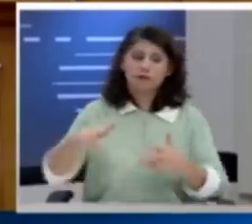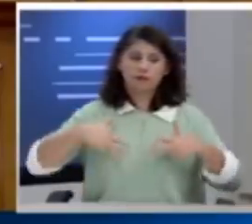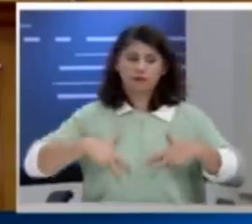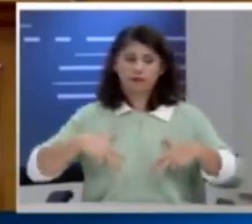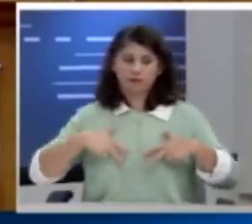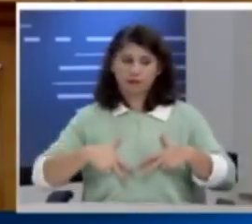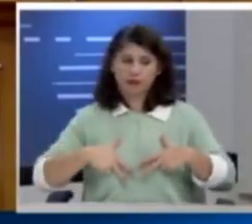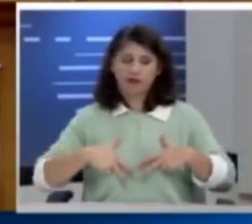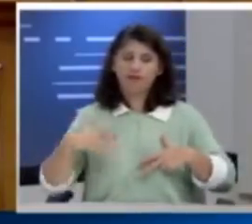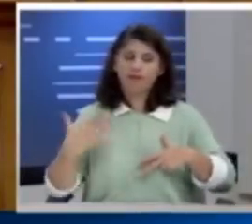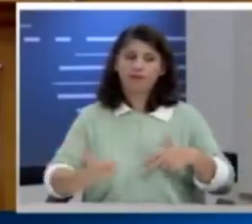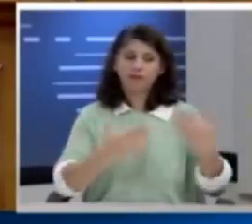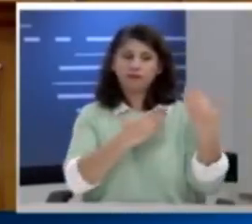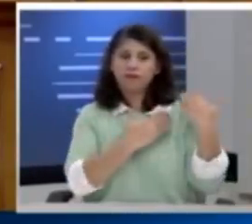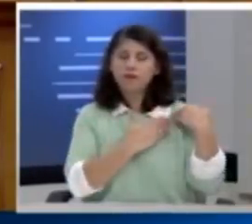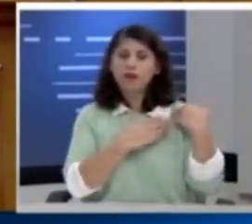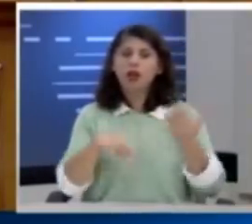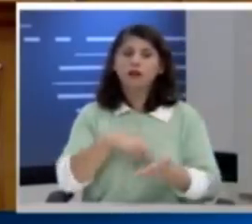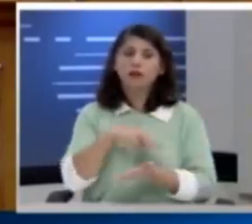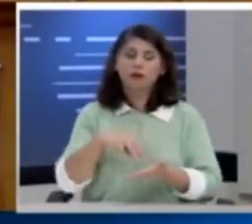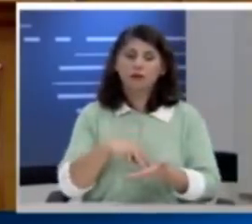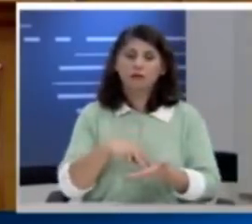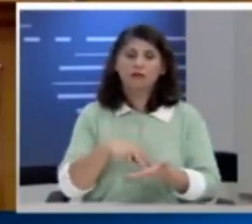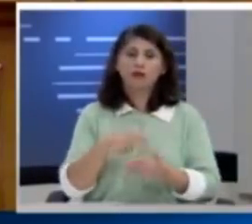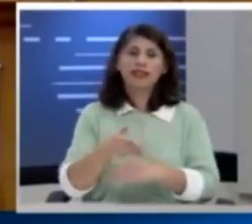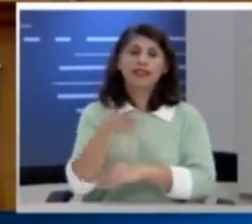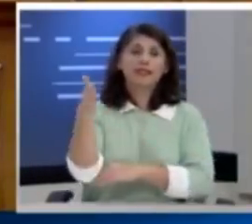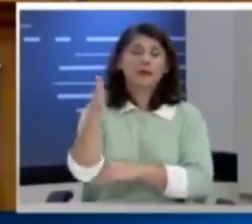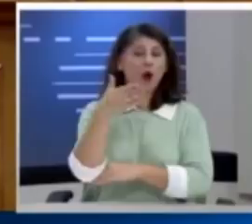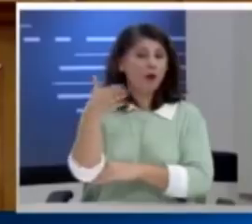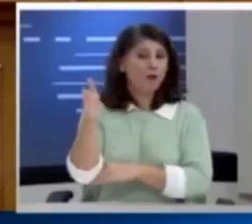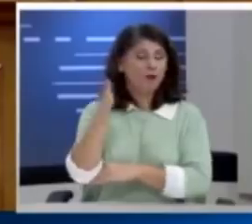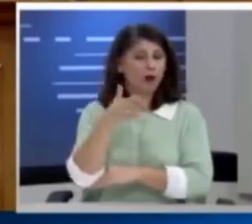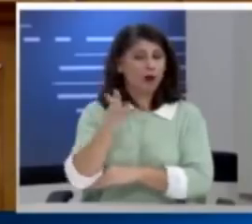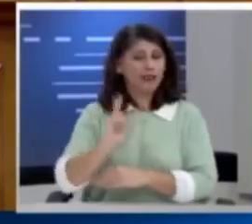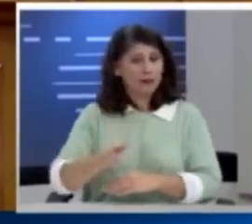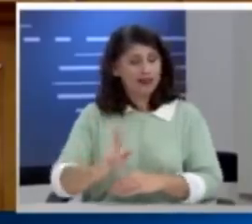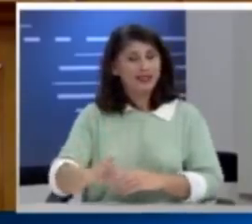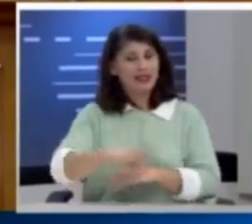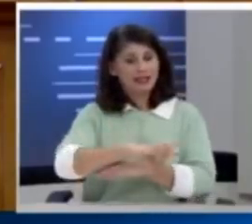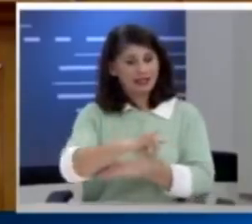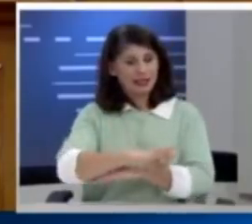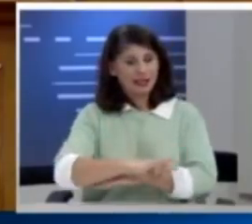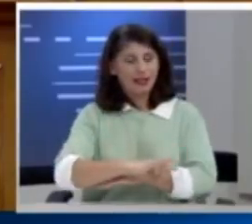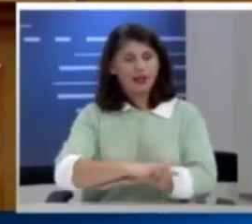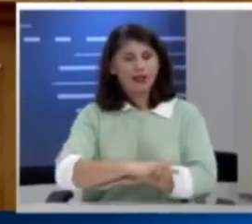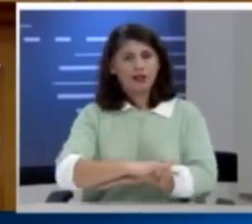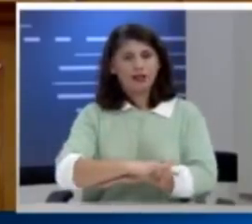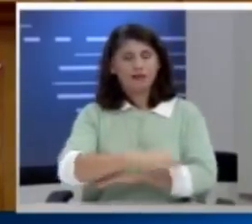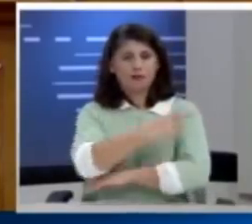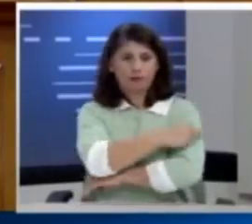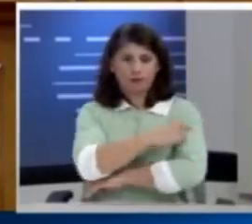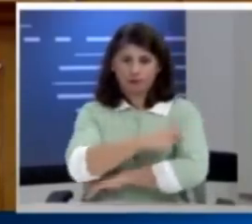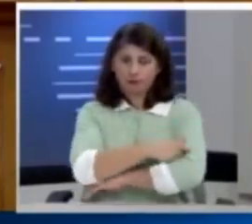κυβέρνησή σας έχει αναλάβει ρόλο σημεοφόρου για τα επικίνδυνα σχέδια των Ηνωμένων